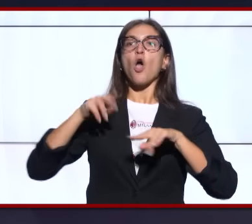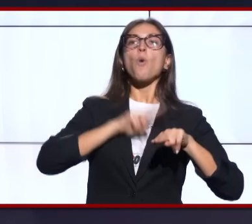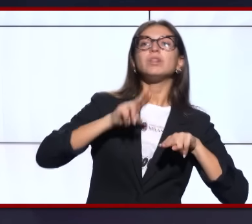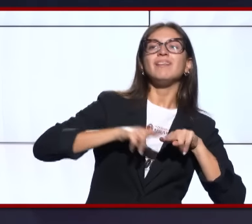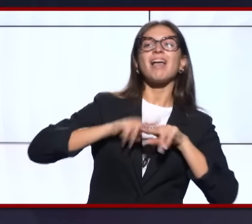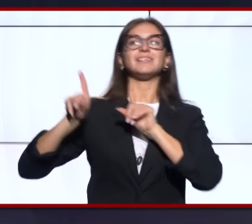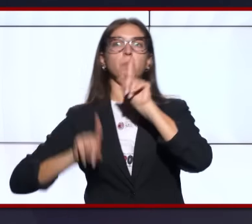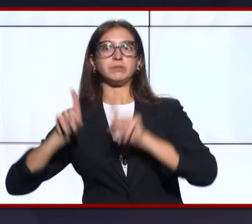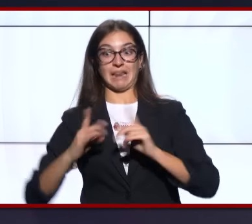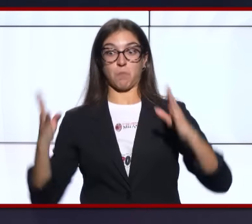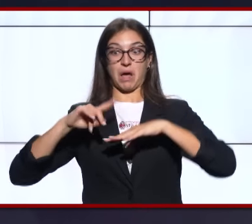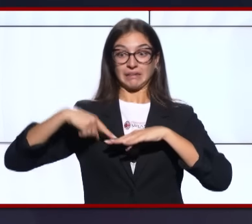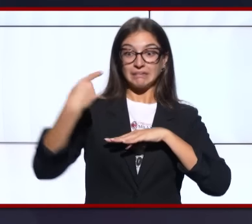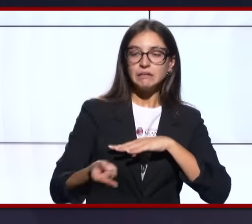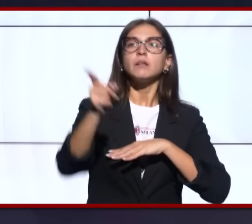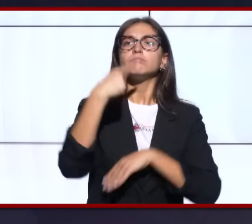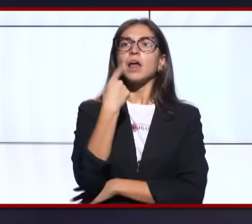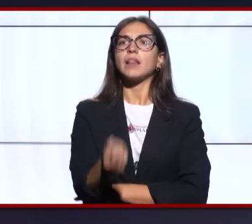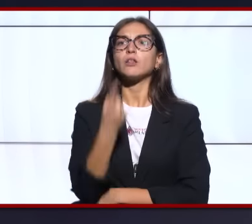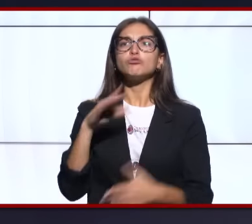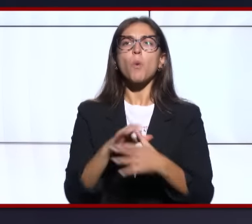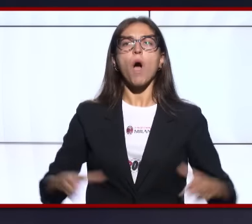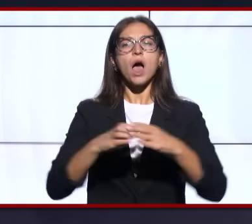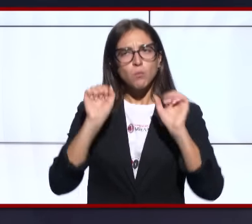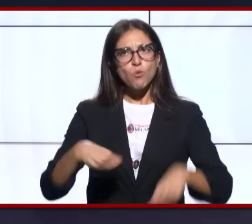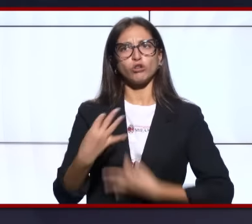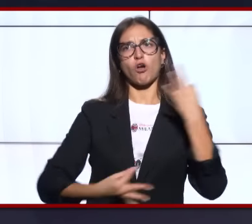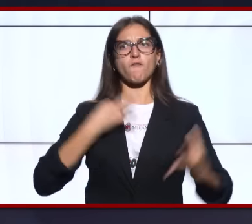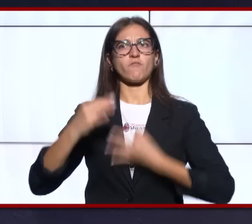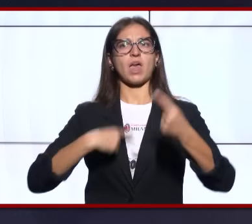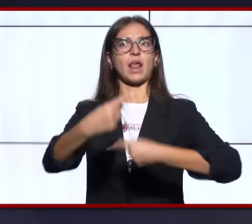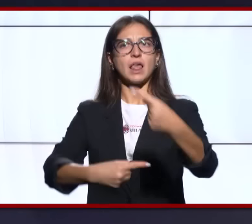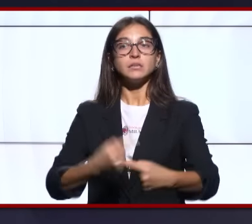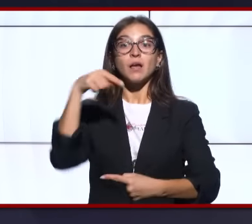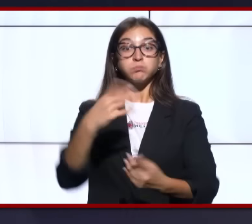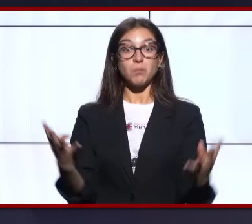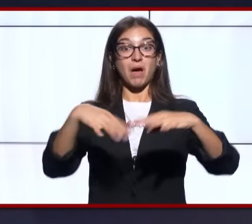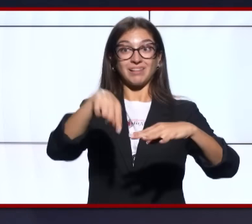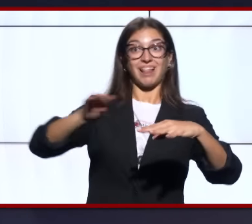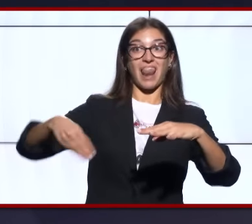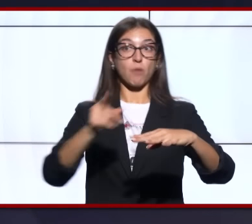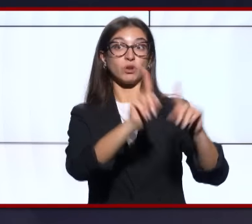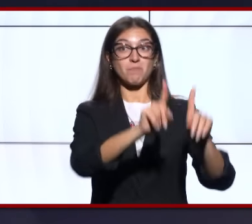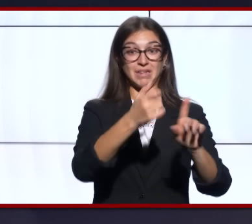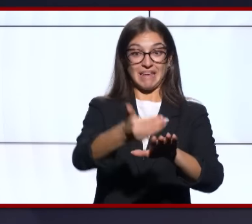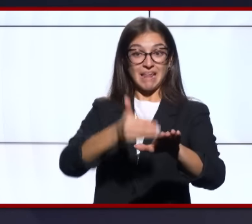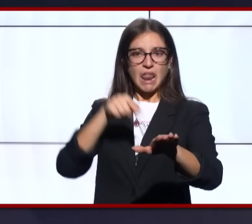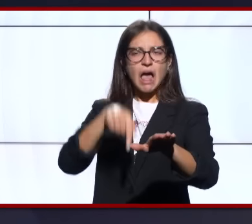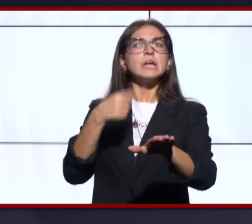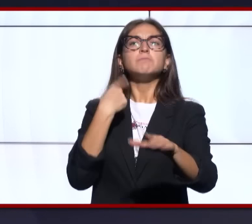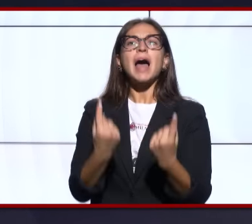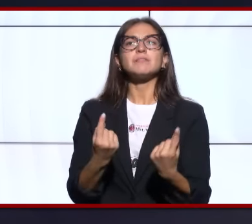questa è la mia squadra che sa anche soffrire le chiedo in questa fase soprattutto alla luce della partita la vigia partita contro il Napoli cosa si aspetta che